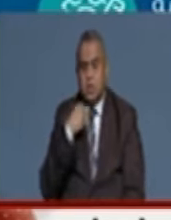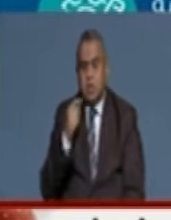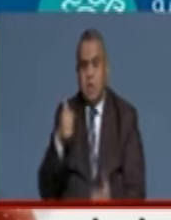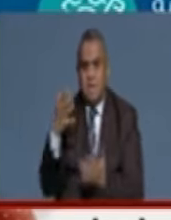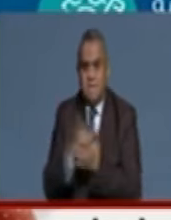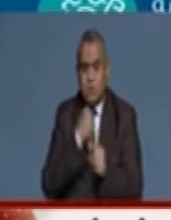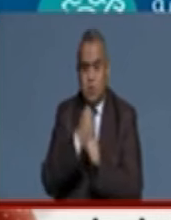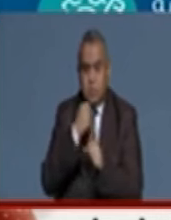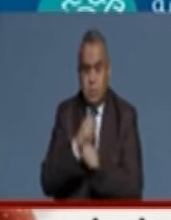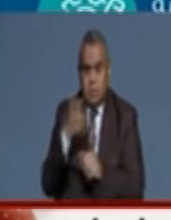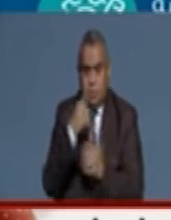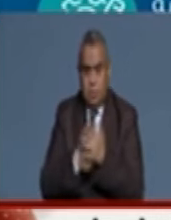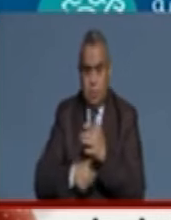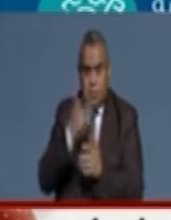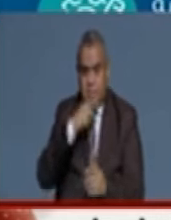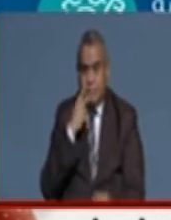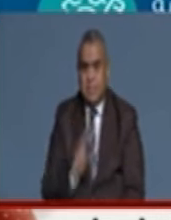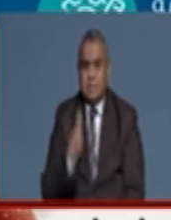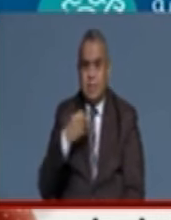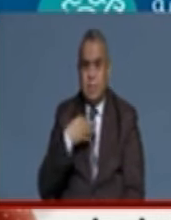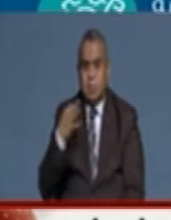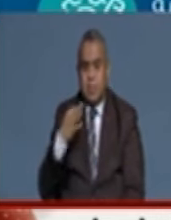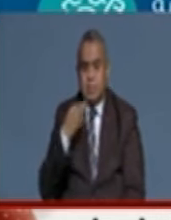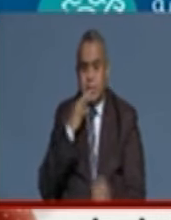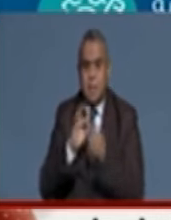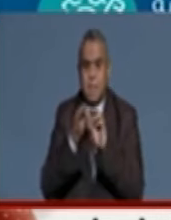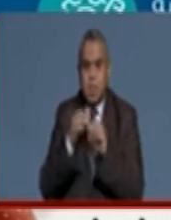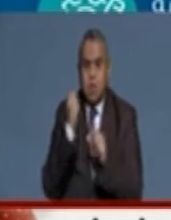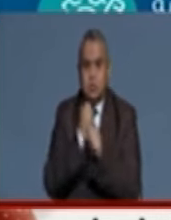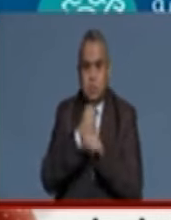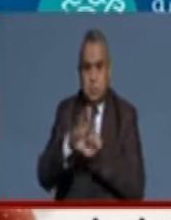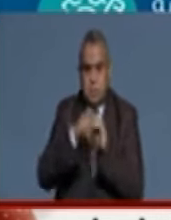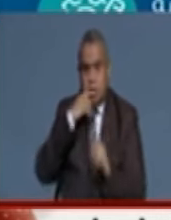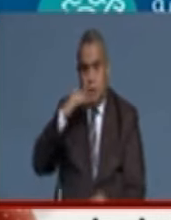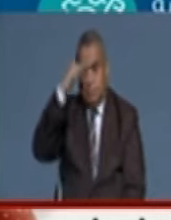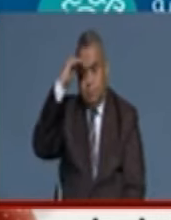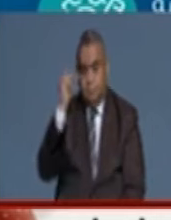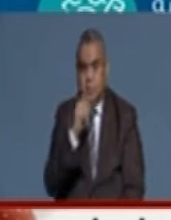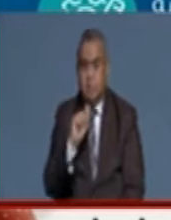الثانية، وان شاء الله 37 فرصة صناعية في المرحلة المستقبلية.